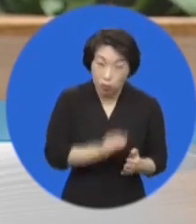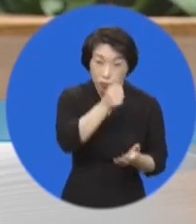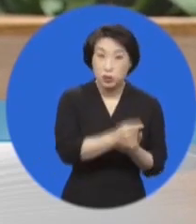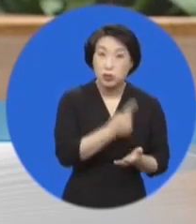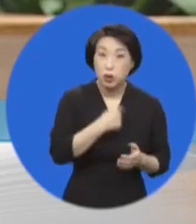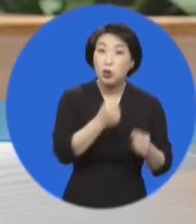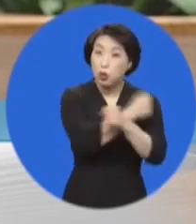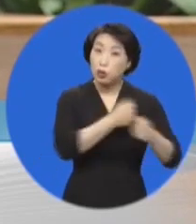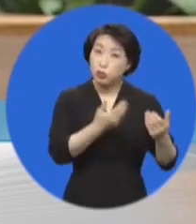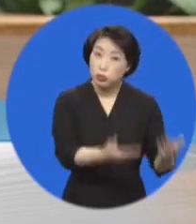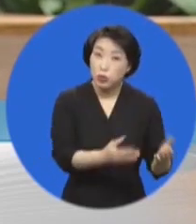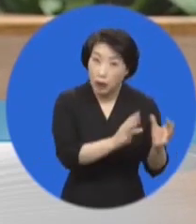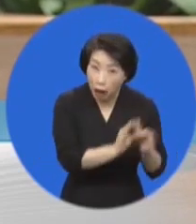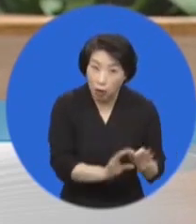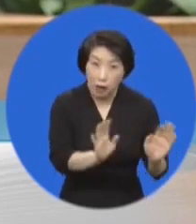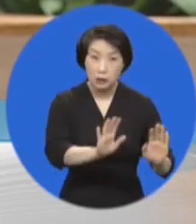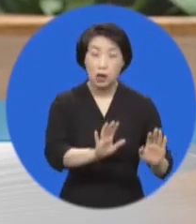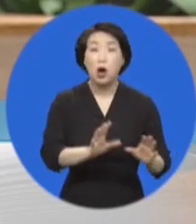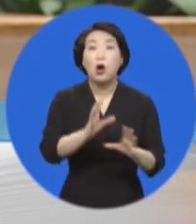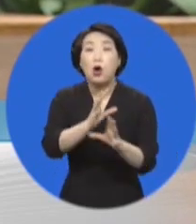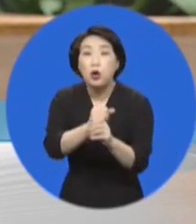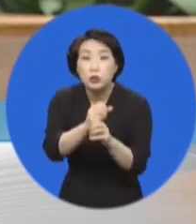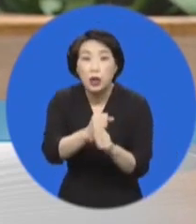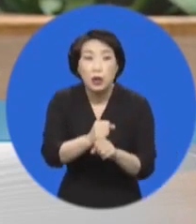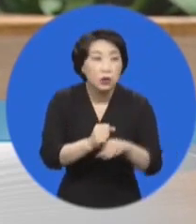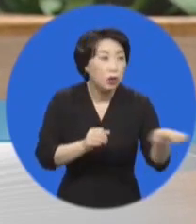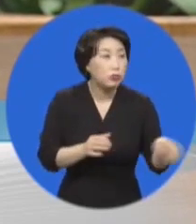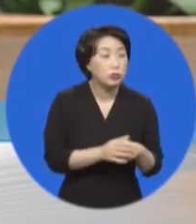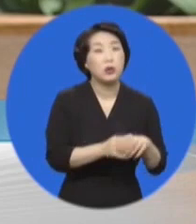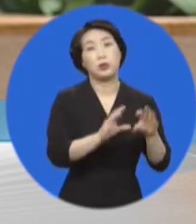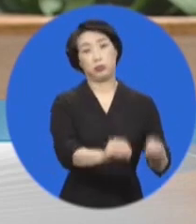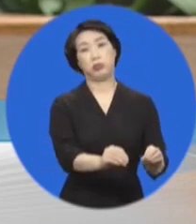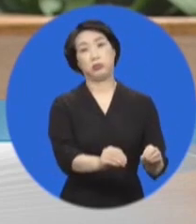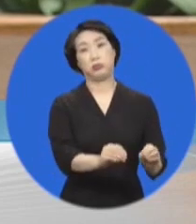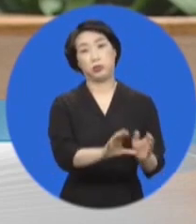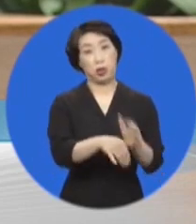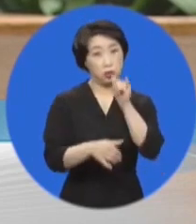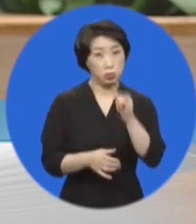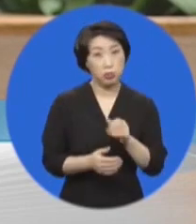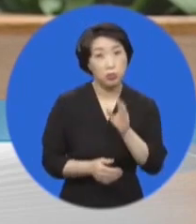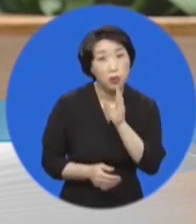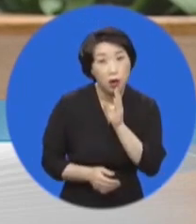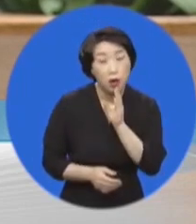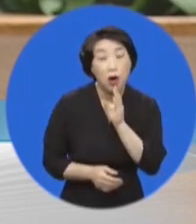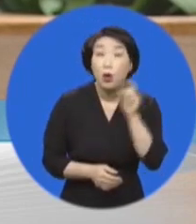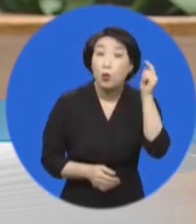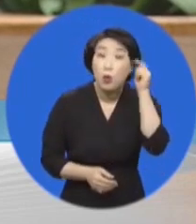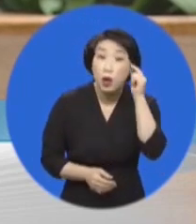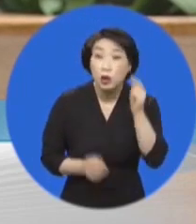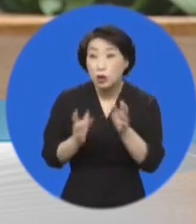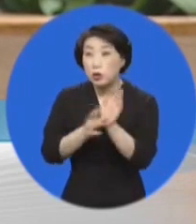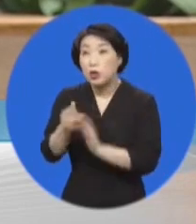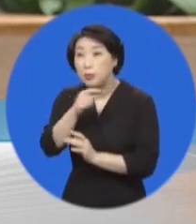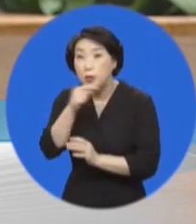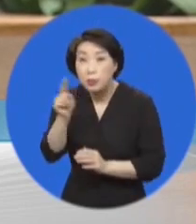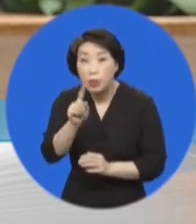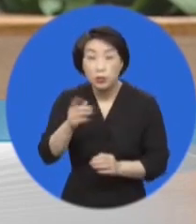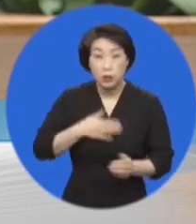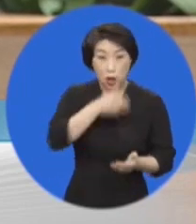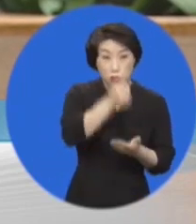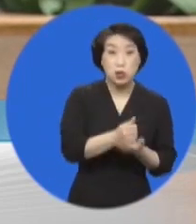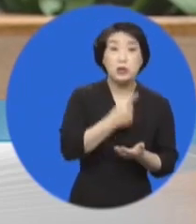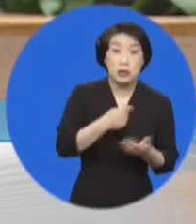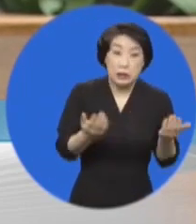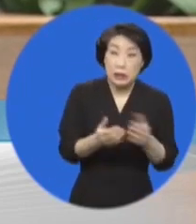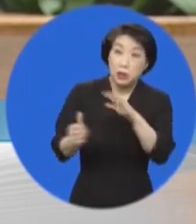아니라 어느 때가는 스탑할 때가 오니. 왜? 예수의 피는 내 죄